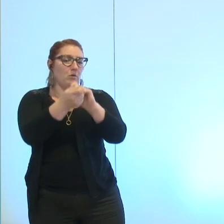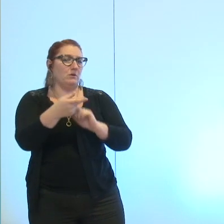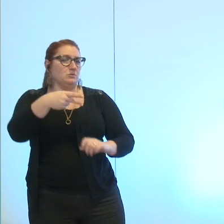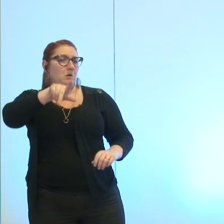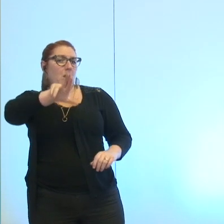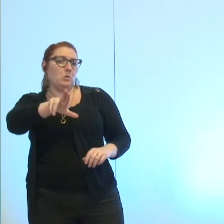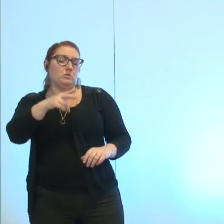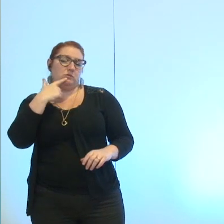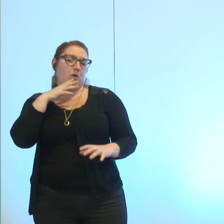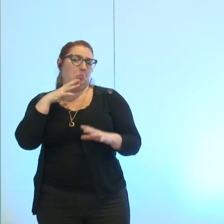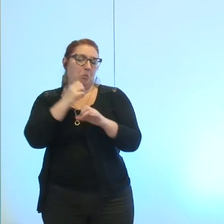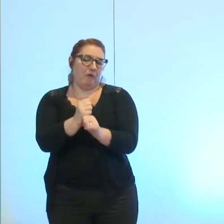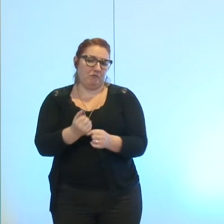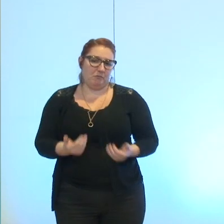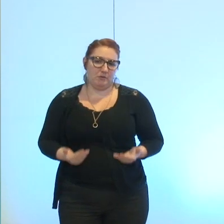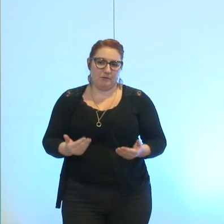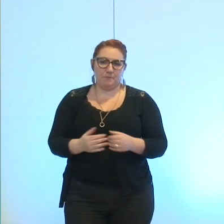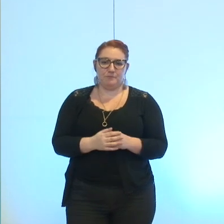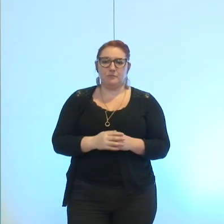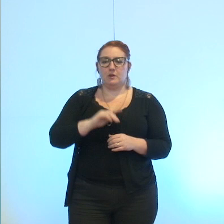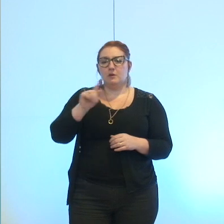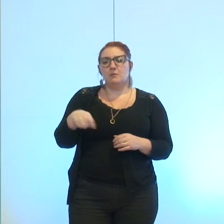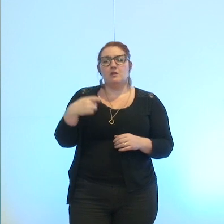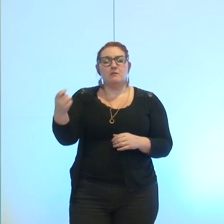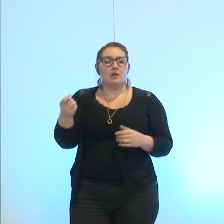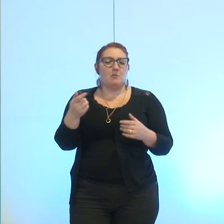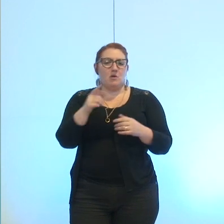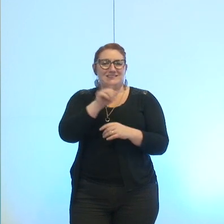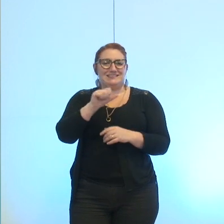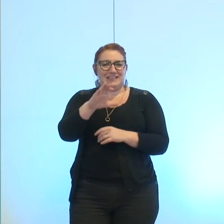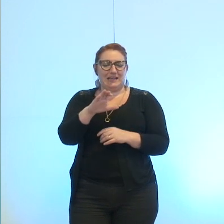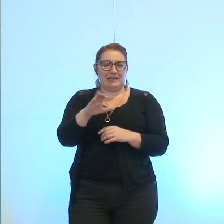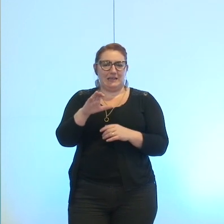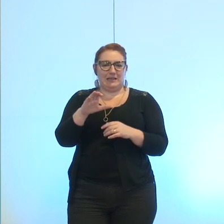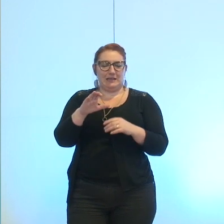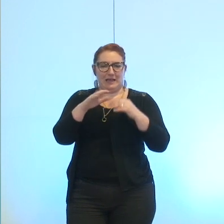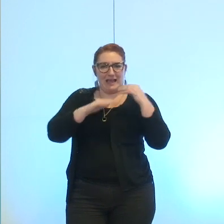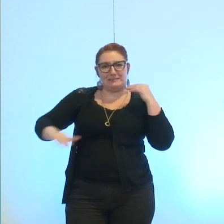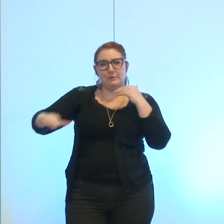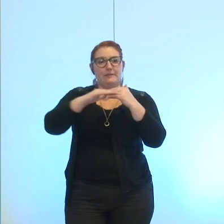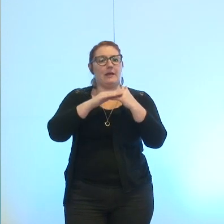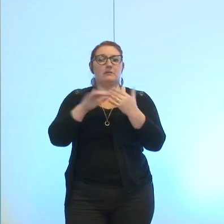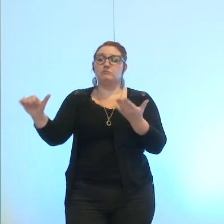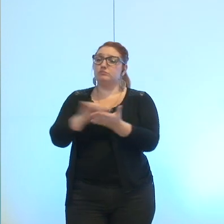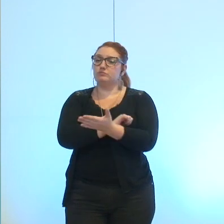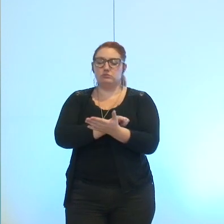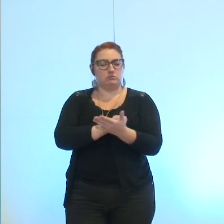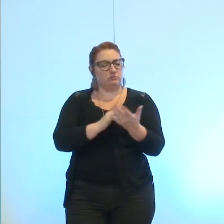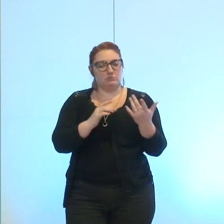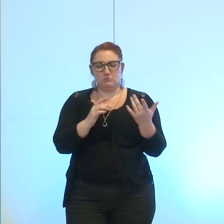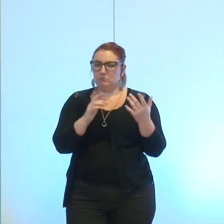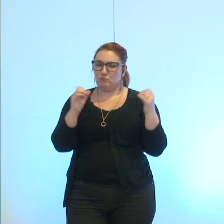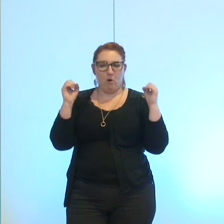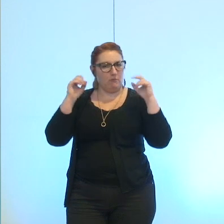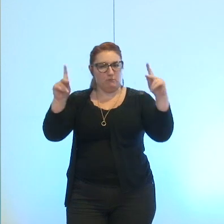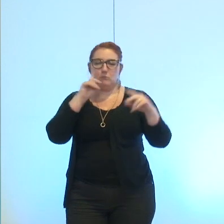PLU nous sommes bien évidemment favorables à la suppression de la ZAC de l'explanade c'était dans notre programme de de campagne mais elle doit aussi